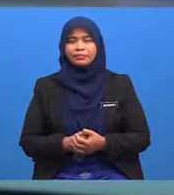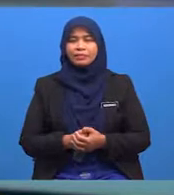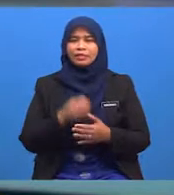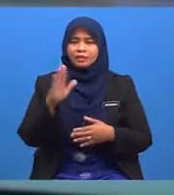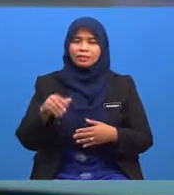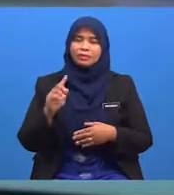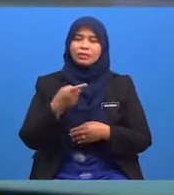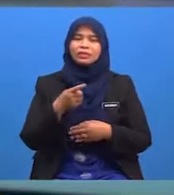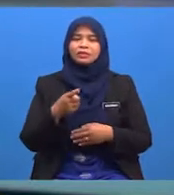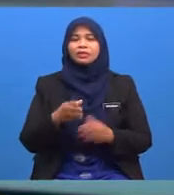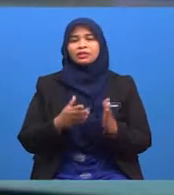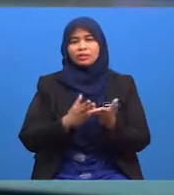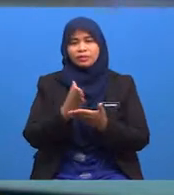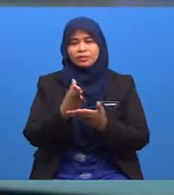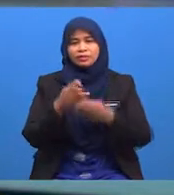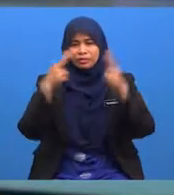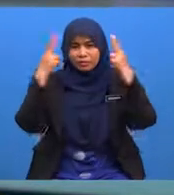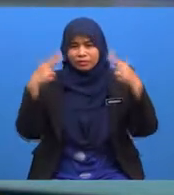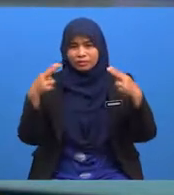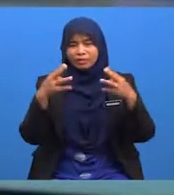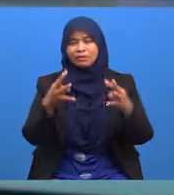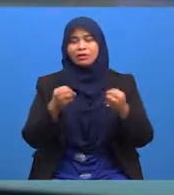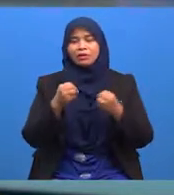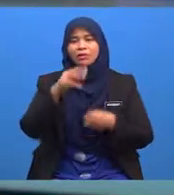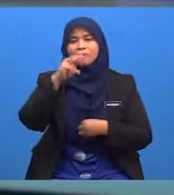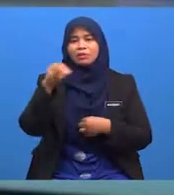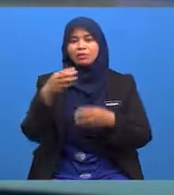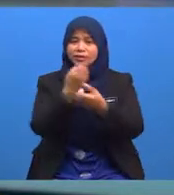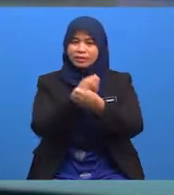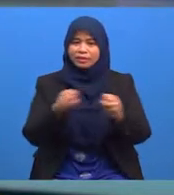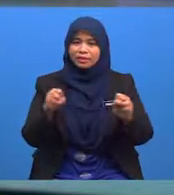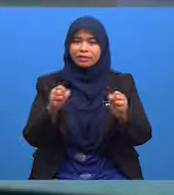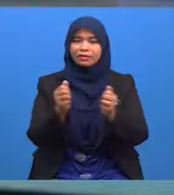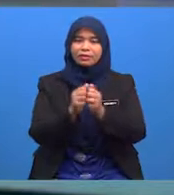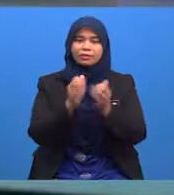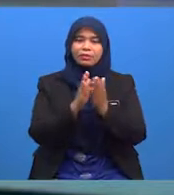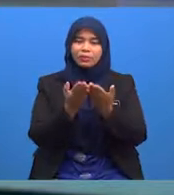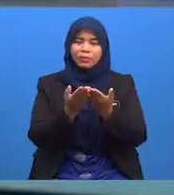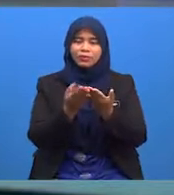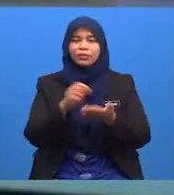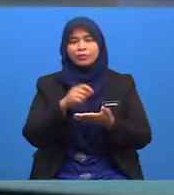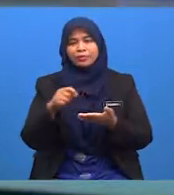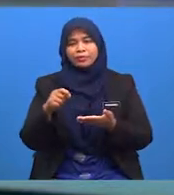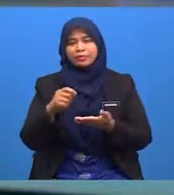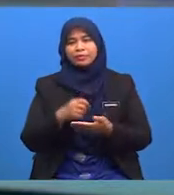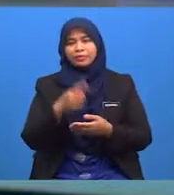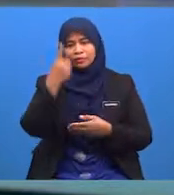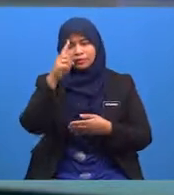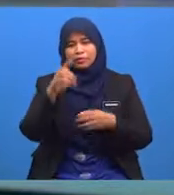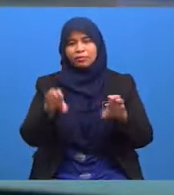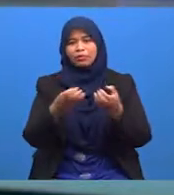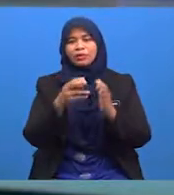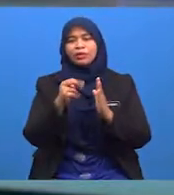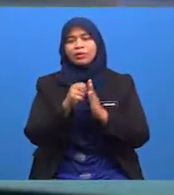Sebelum kita mengorak langkah, Ustaz nak murid-murid semua bersedia dengan buku catatan dan juga pen untuk membuat